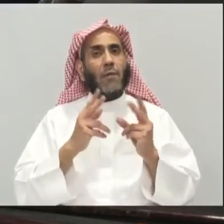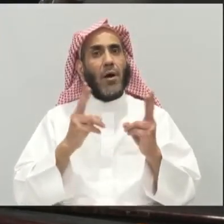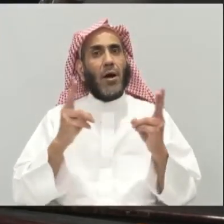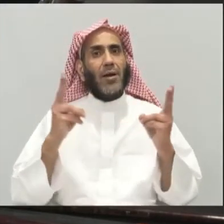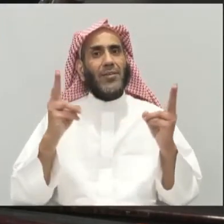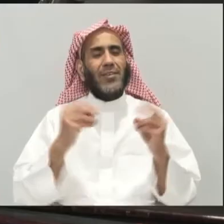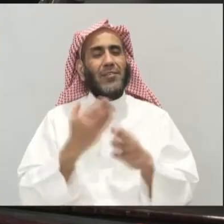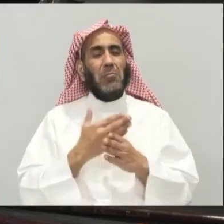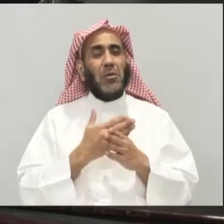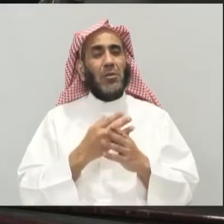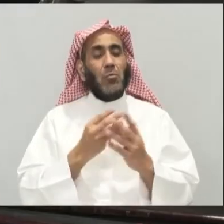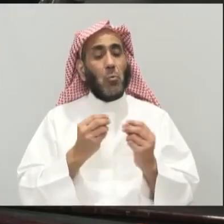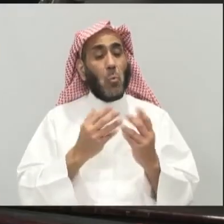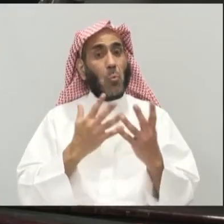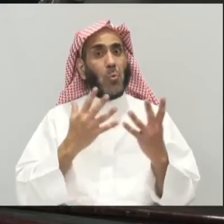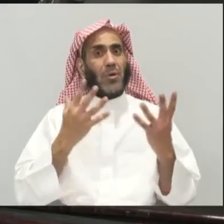القطعه